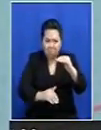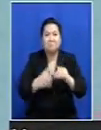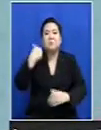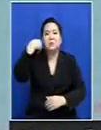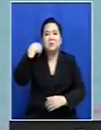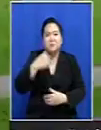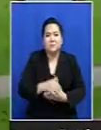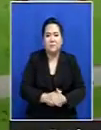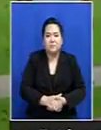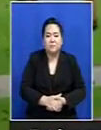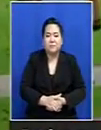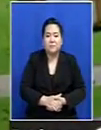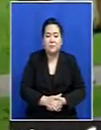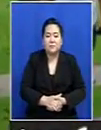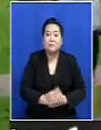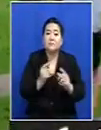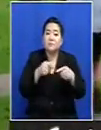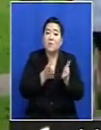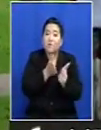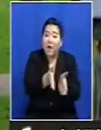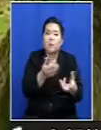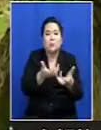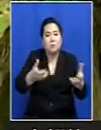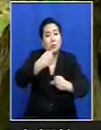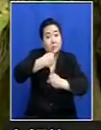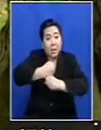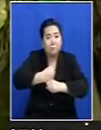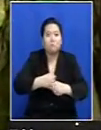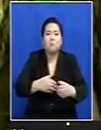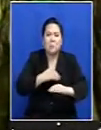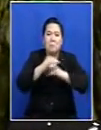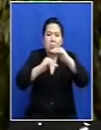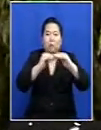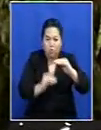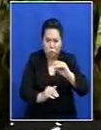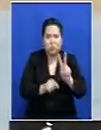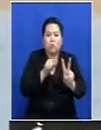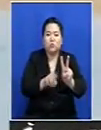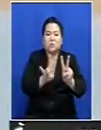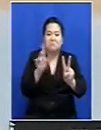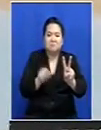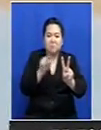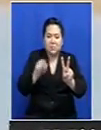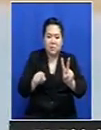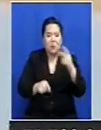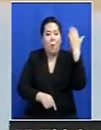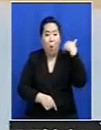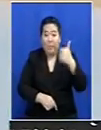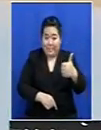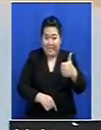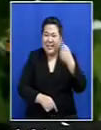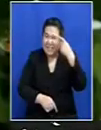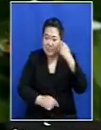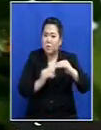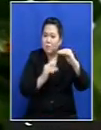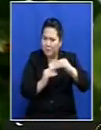ก่อนหน้านี้ค่ะขณะที่ภาคการผลิตก็จะหดตัวไป 2.7% ในปีนี้นะคะนับว่าแย่กว่าตัวเลขก่อนหน้านี้ที่คาดว่